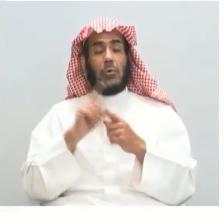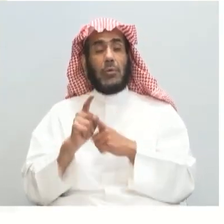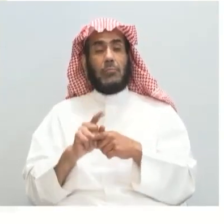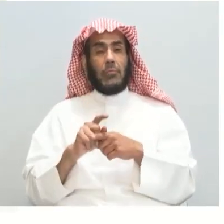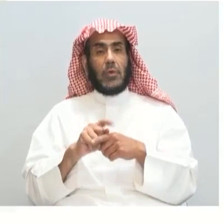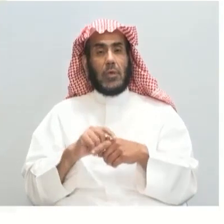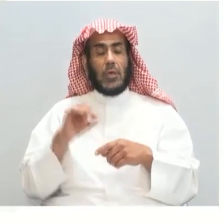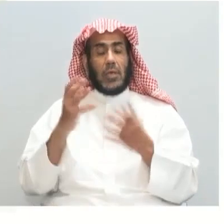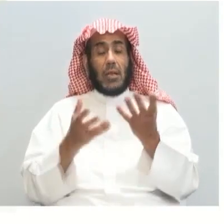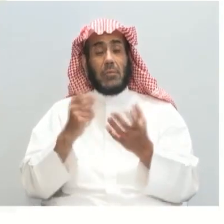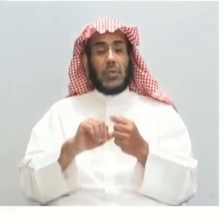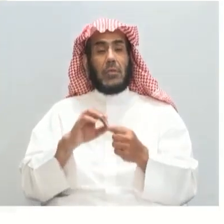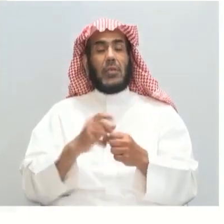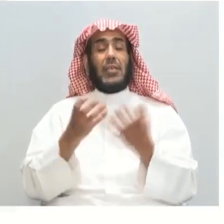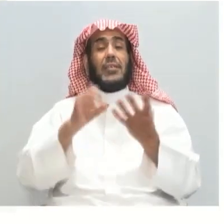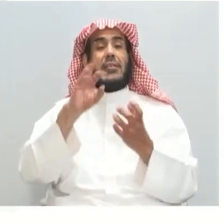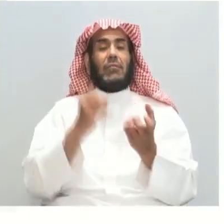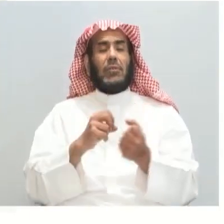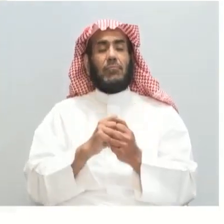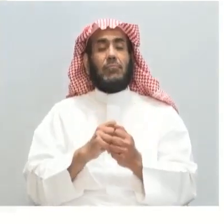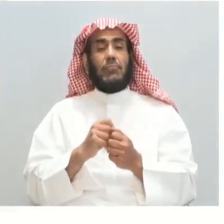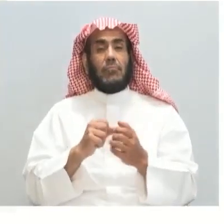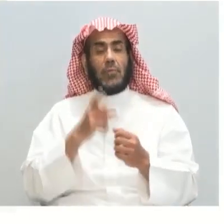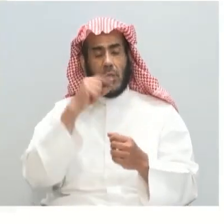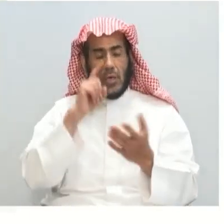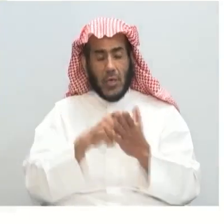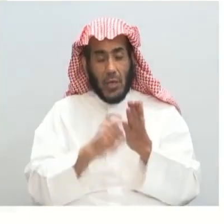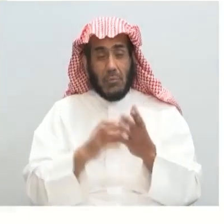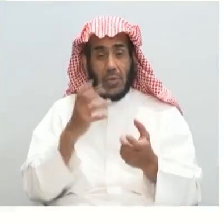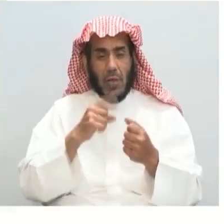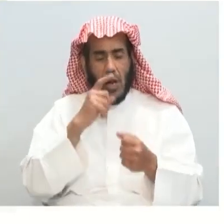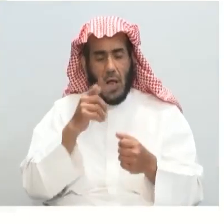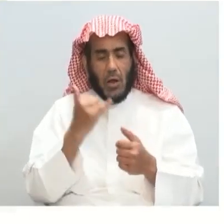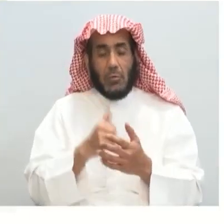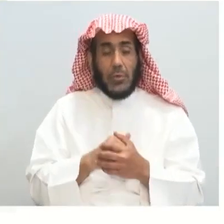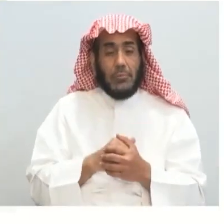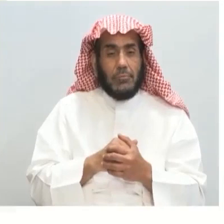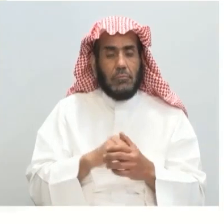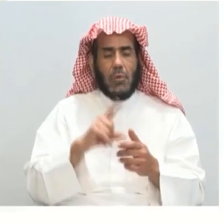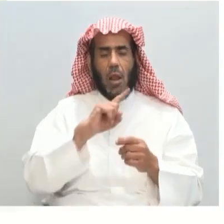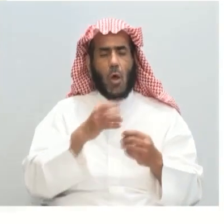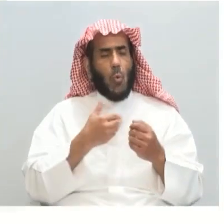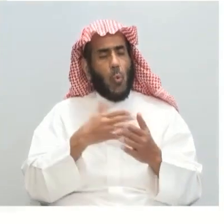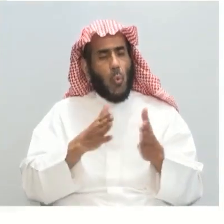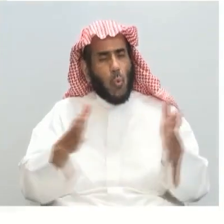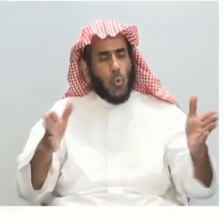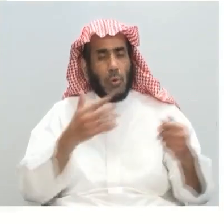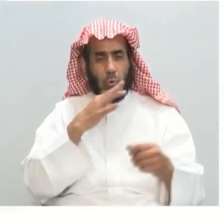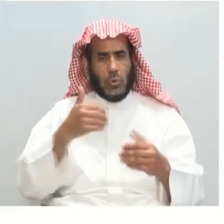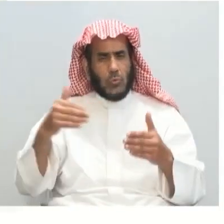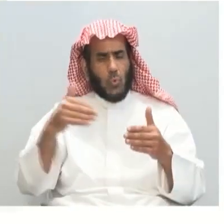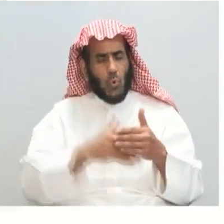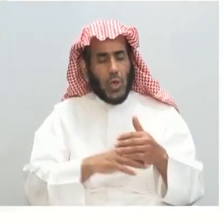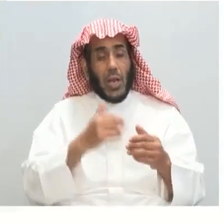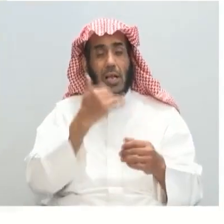هذا ميزان الصرفي ان النظام الصرفي للعربيه لا يفسح المجال بسهوله لدخول